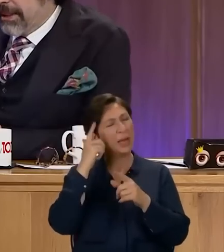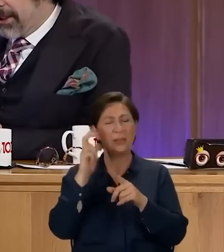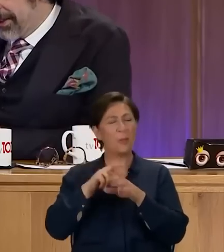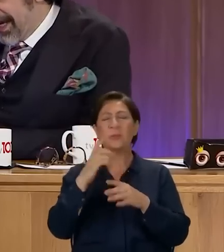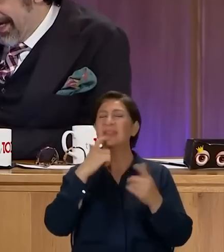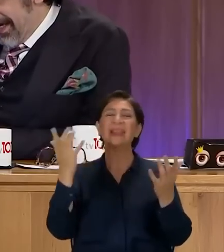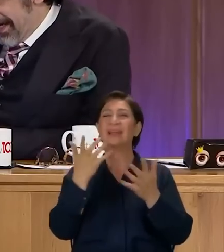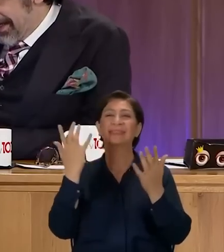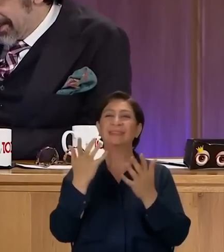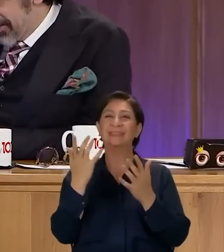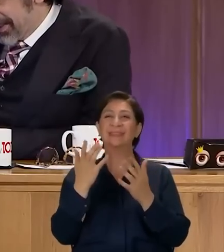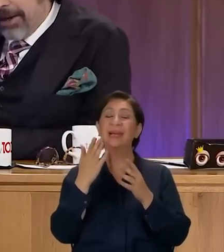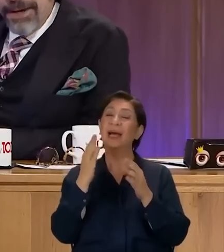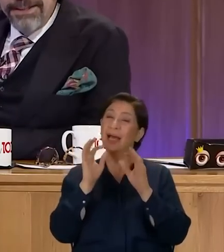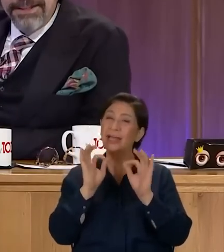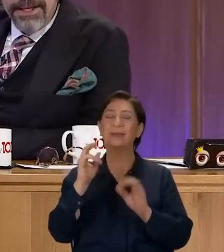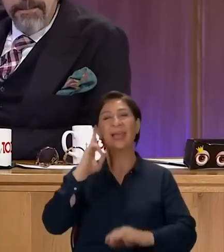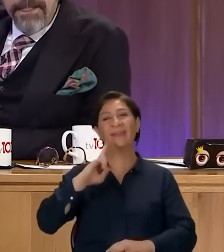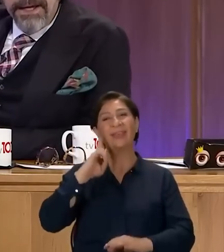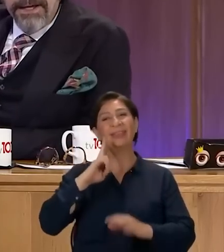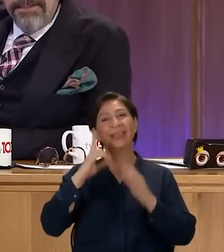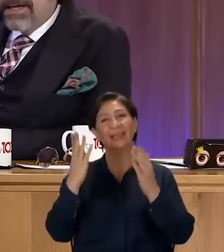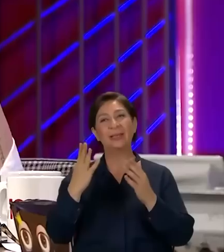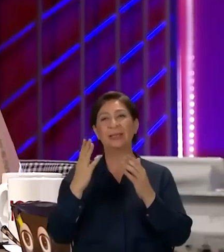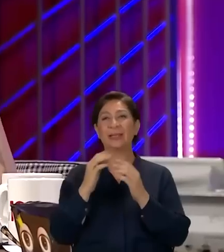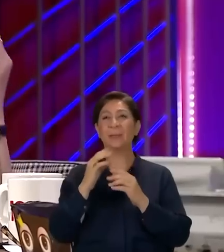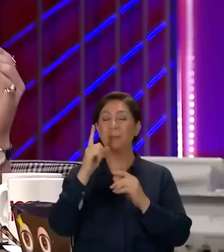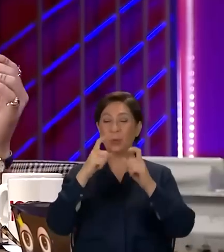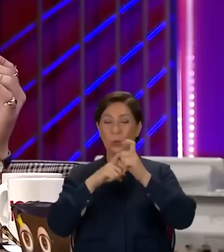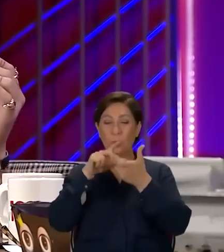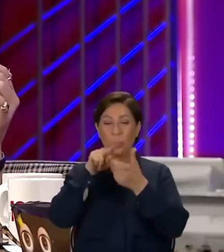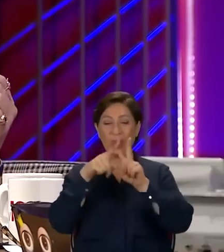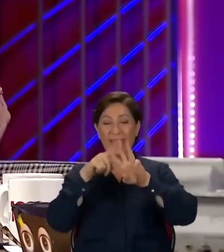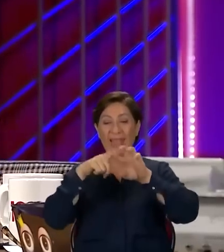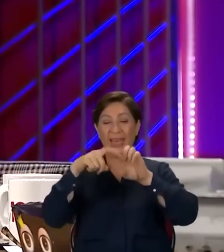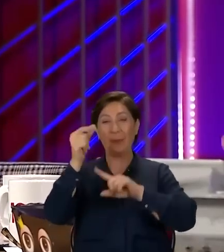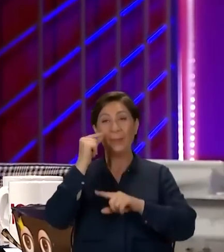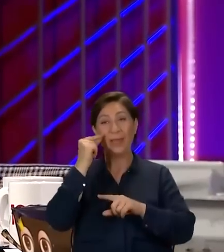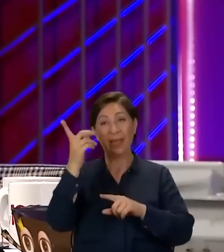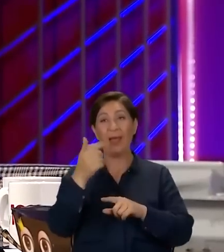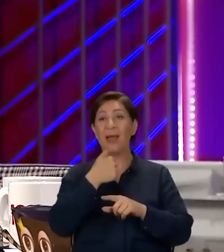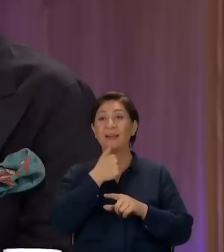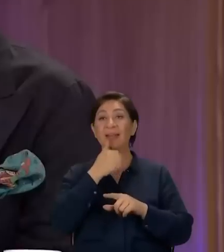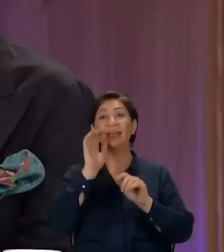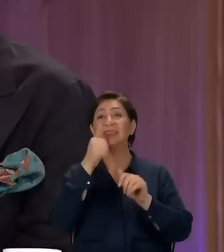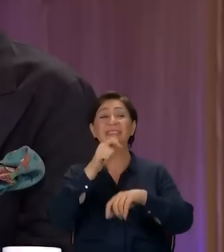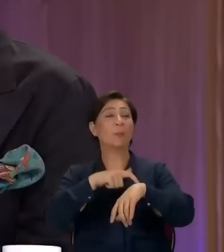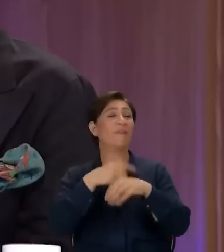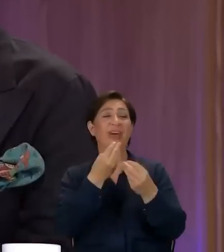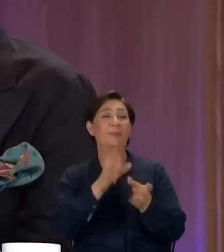ama yıllardır. Yani hakikaten o kadar efendidir ki. Bir kere Güner Bey de şey yapar, erkeklere hiç vakit